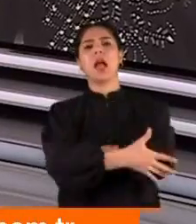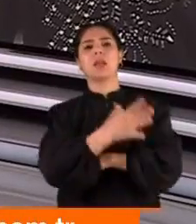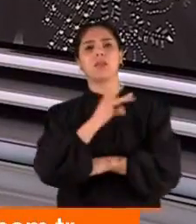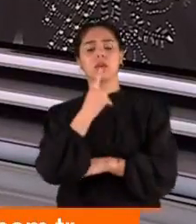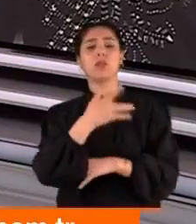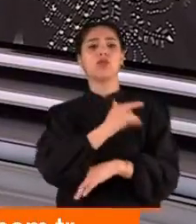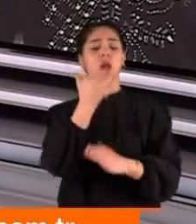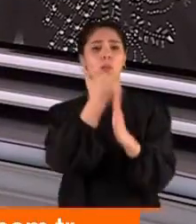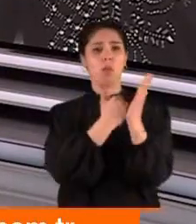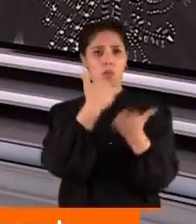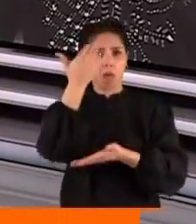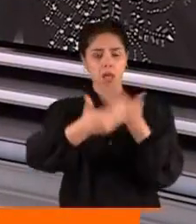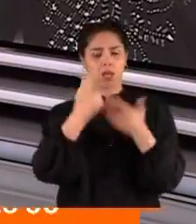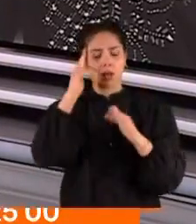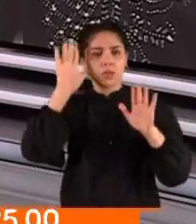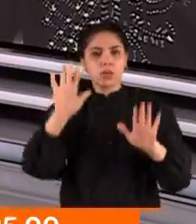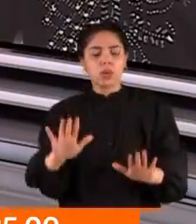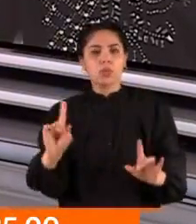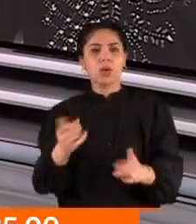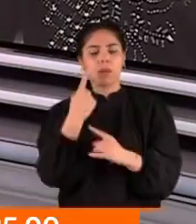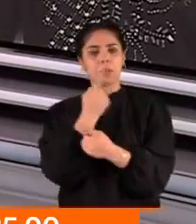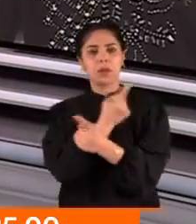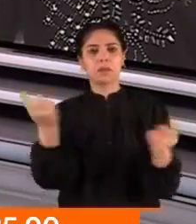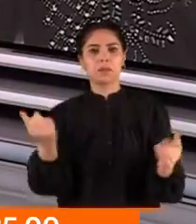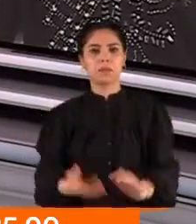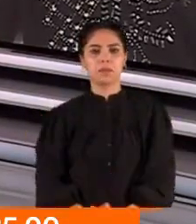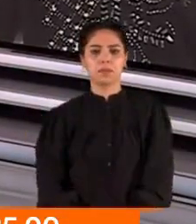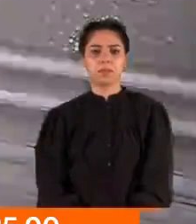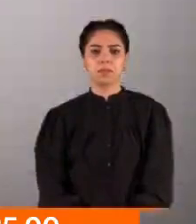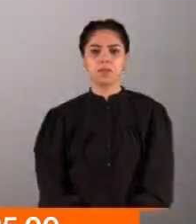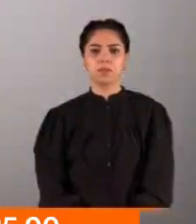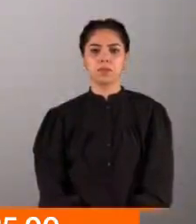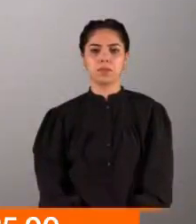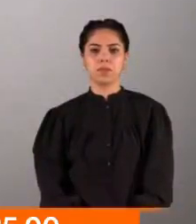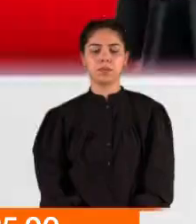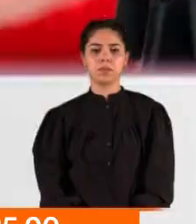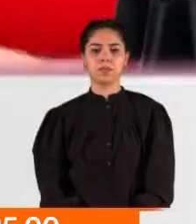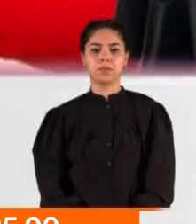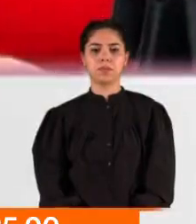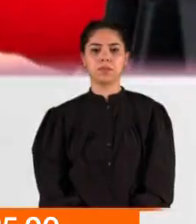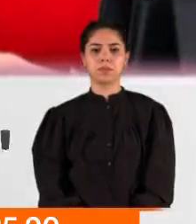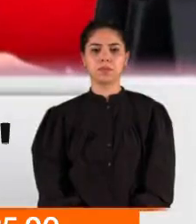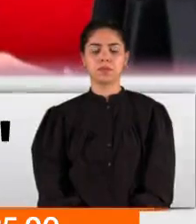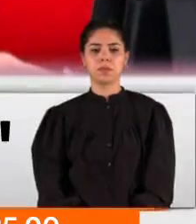istedi canlı yayında anlattıkları akıl almaz ve